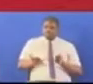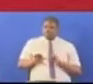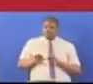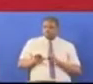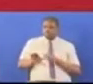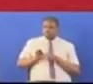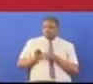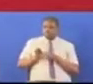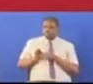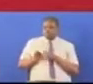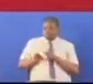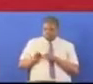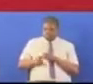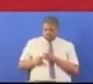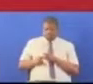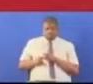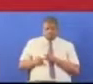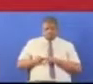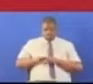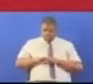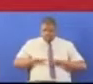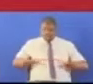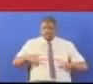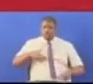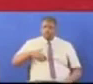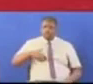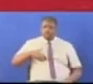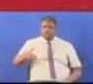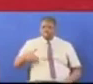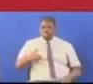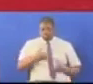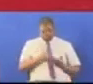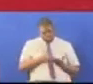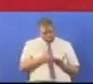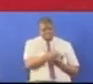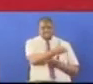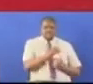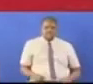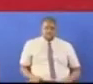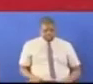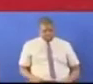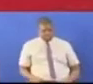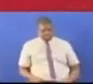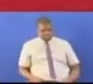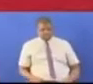ambayo baraza la mawaziri limeidhinisha. Kwa hiyo